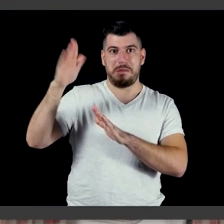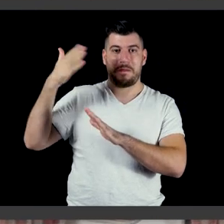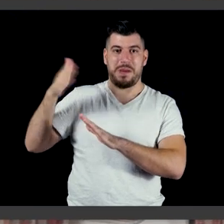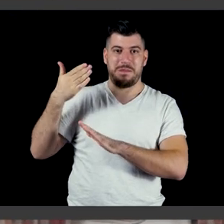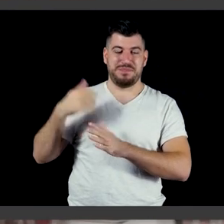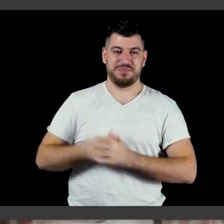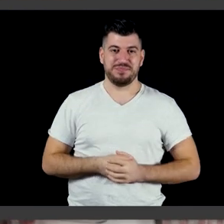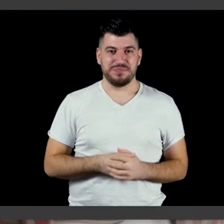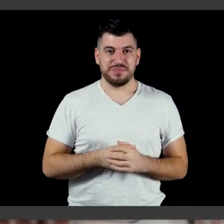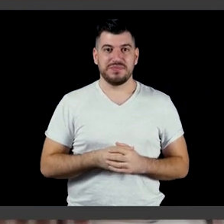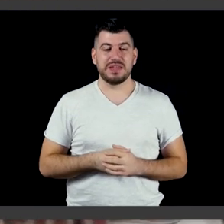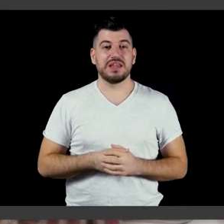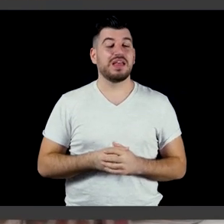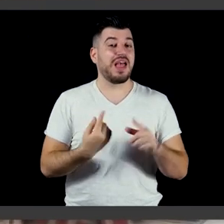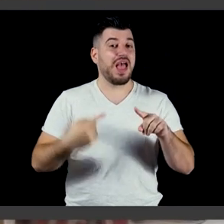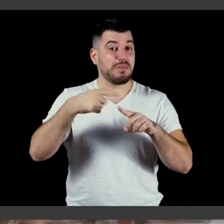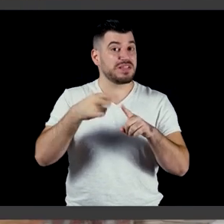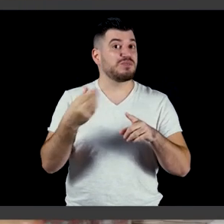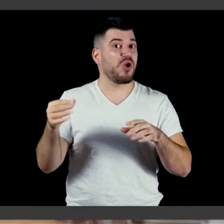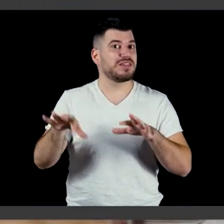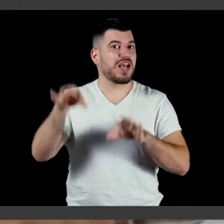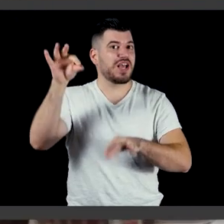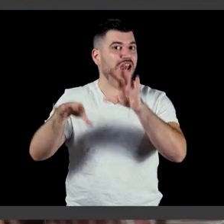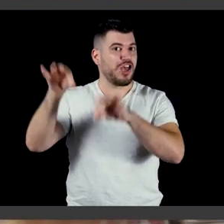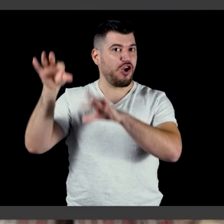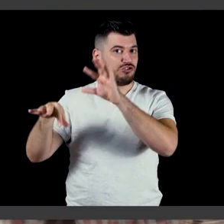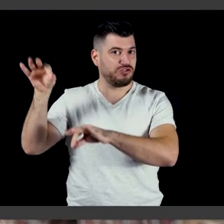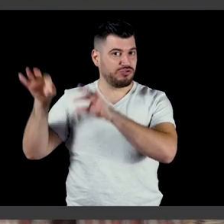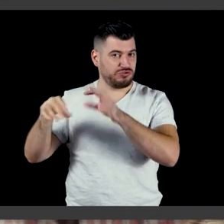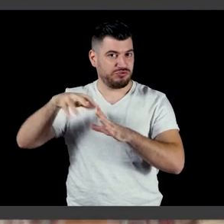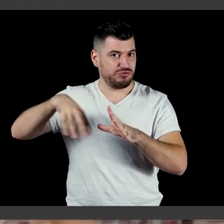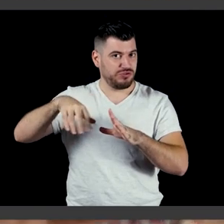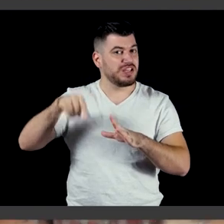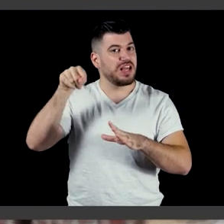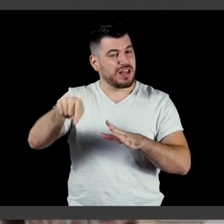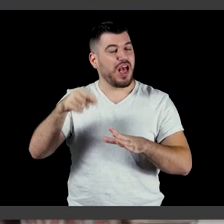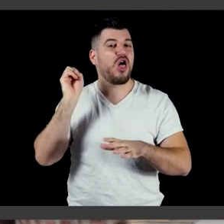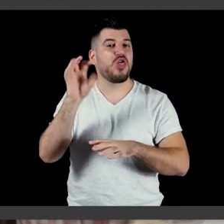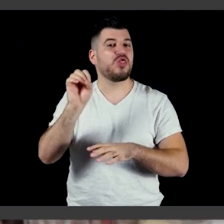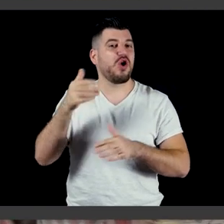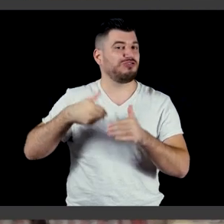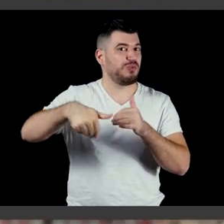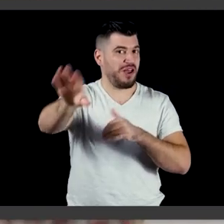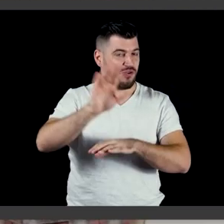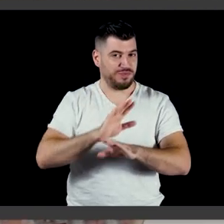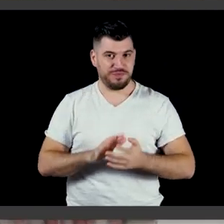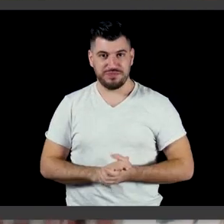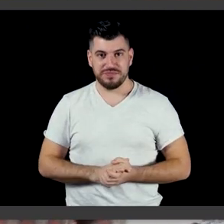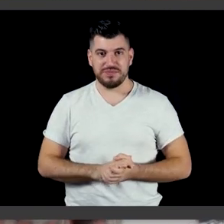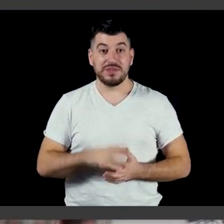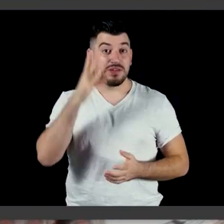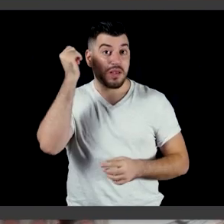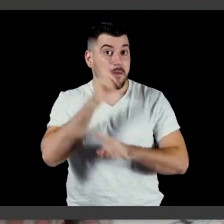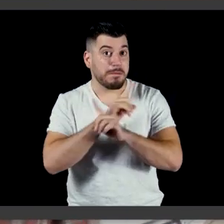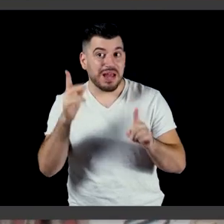επεισόδιο. Και επίσης θα γίνουν και πολλές κληρώσεις για τα μέλη που θα κερδίσουν κάποια δώρα στο μέλλον. Μην ξεχάσετε να δείτε αναλυτικά